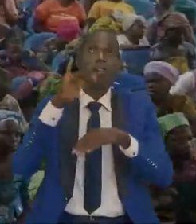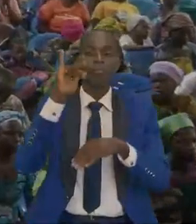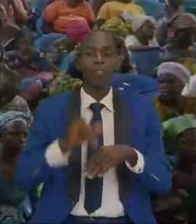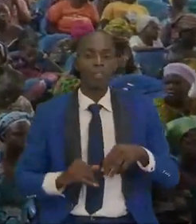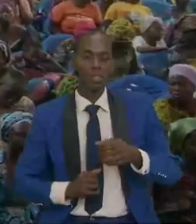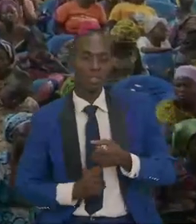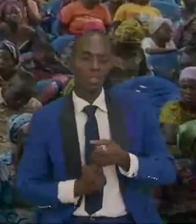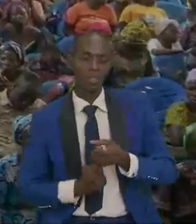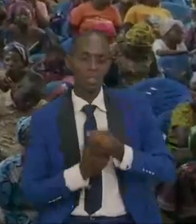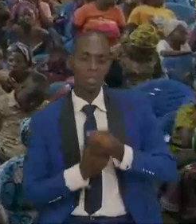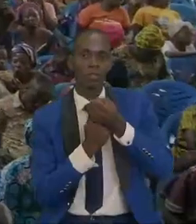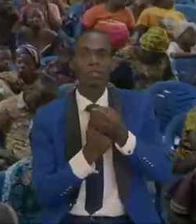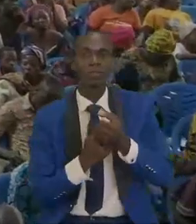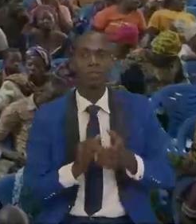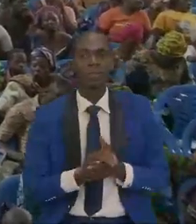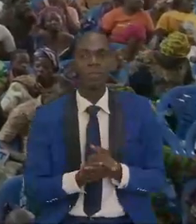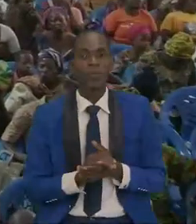Le secours du ciel.